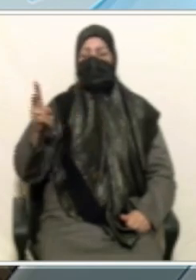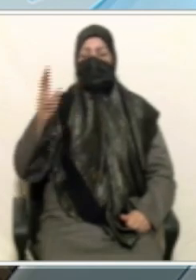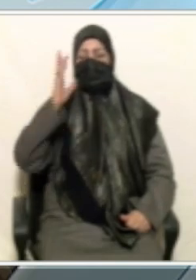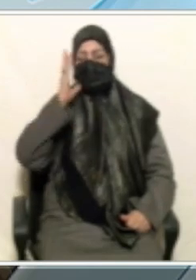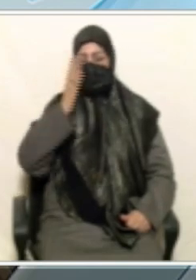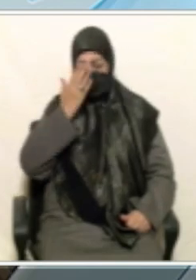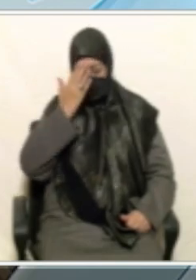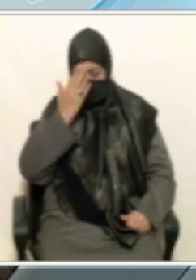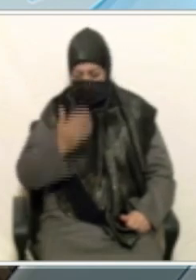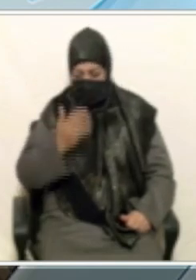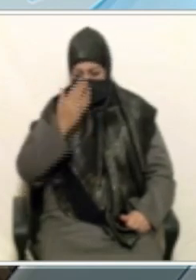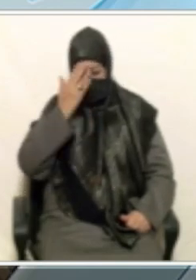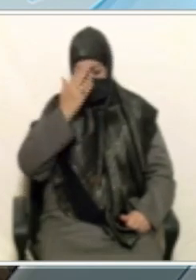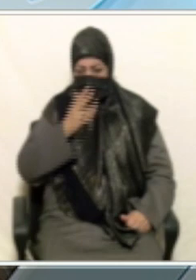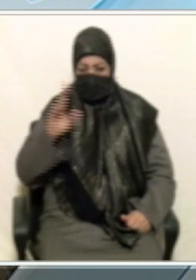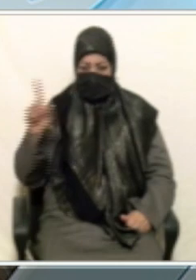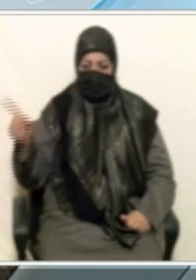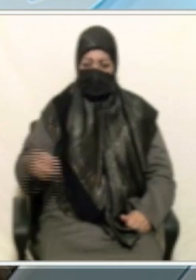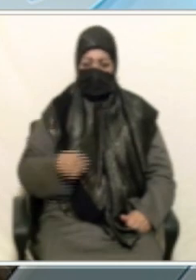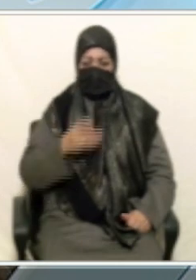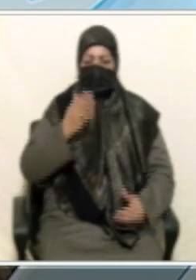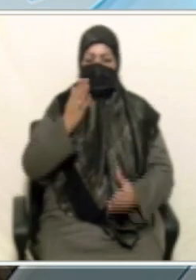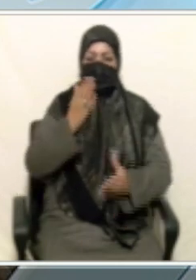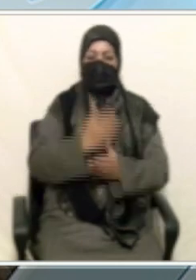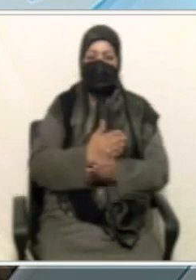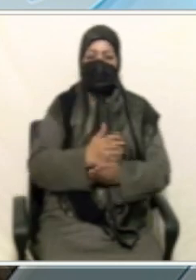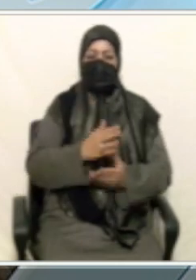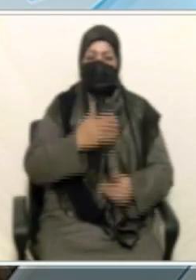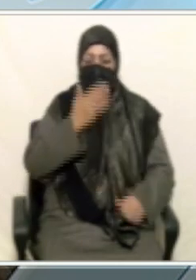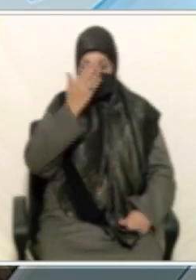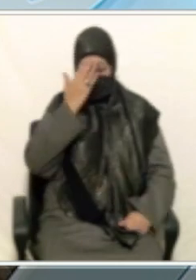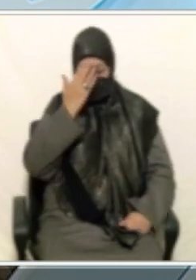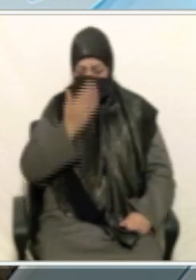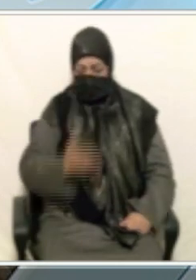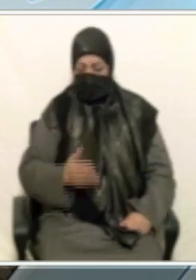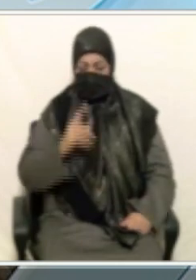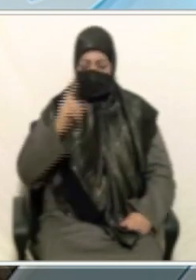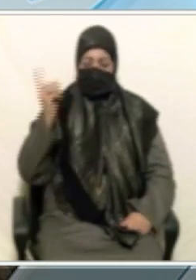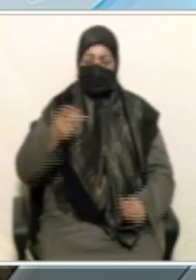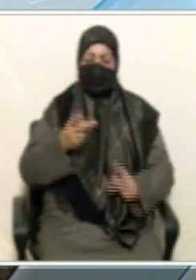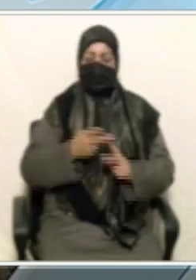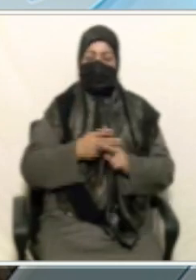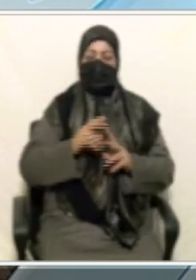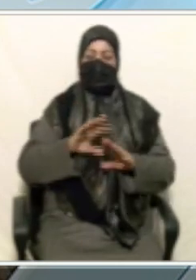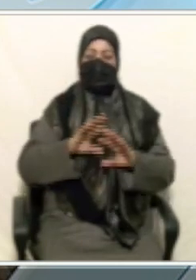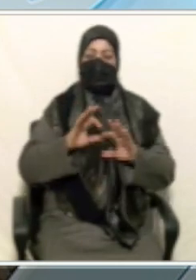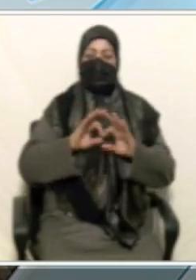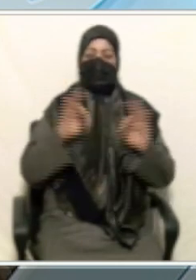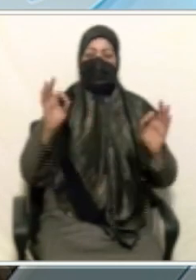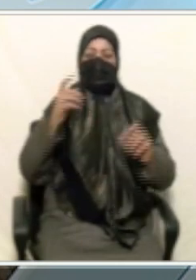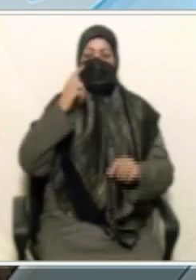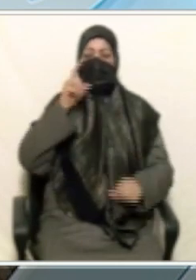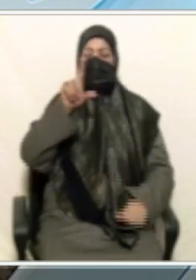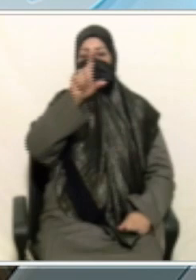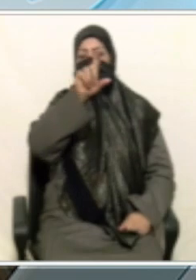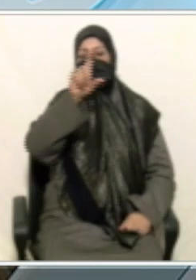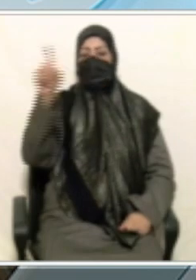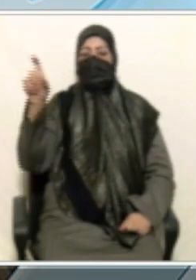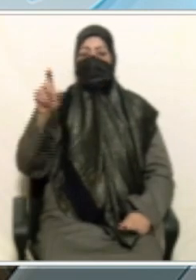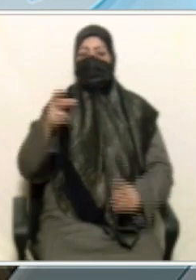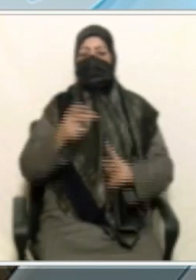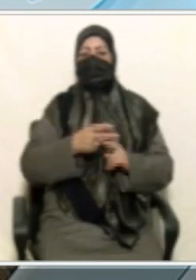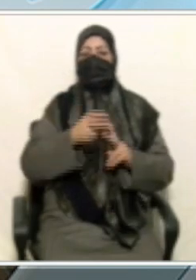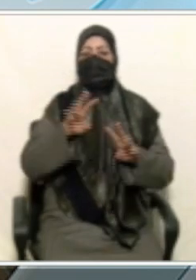الإمام الركوع؟ جمهرة العلماء، علماء الإسلام، على أنه إذا أدرك ركعة الركوع فقط مع الإمام فقد أدرك